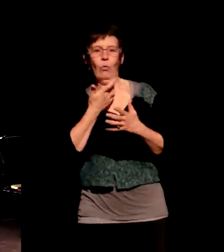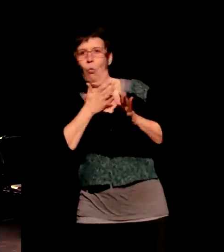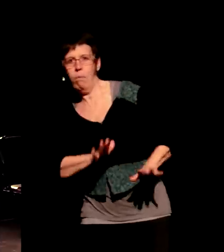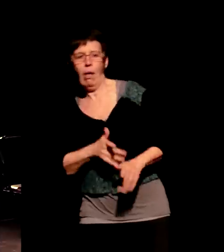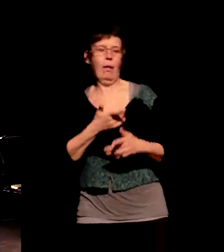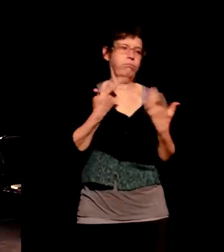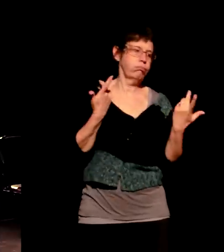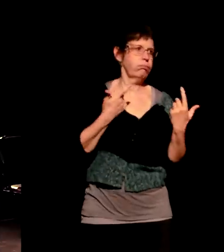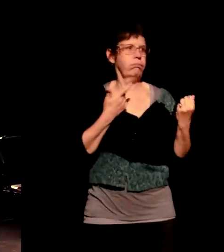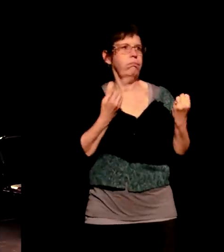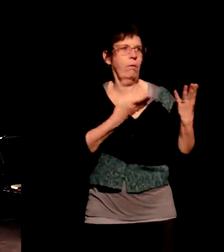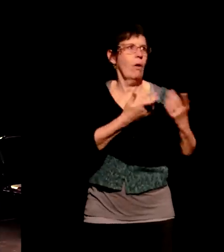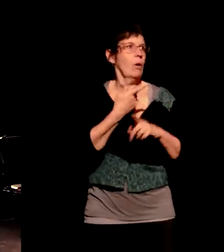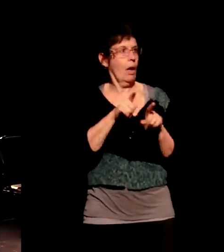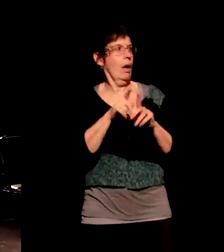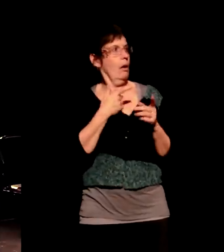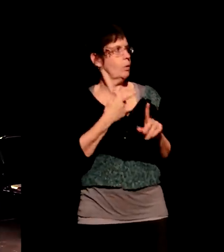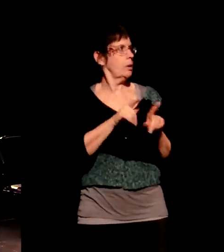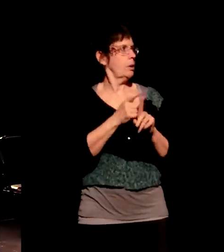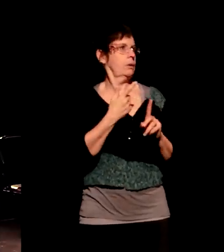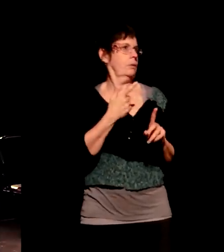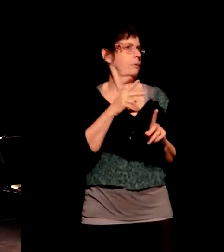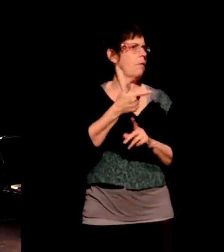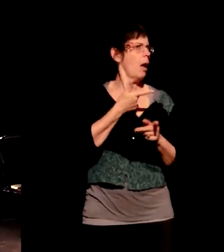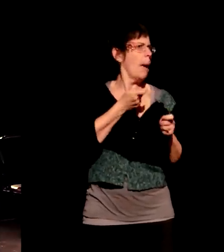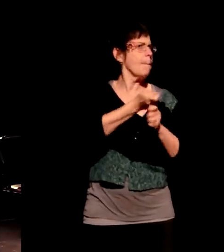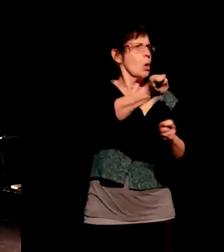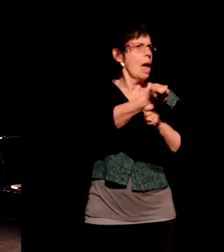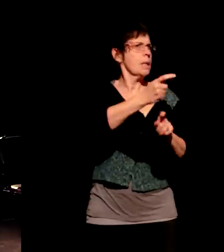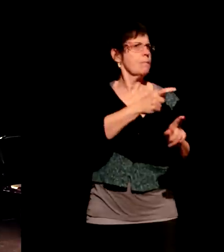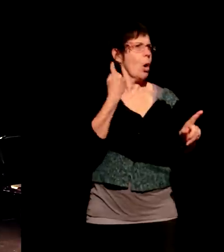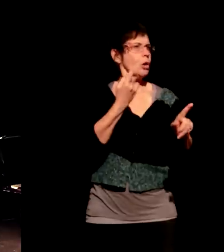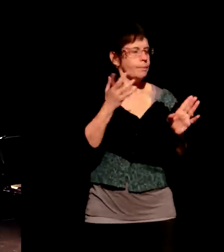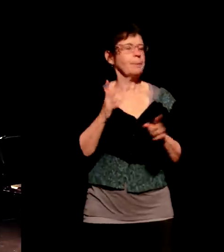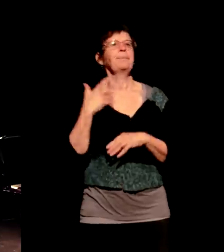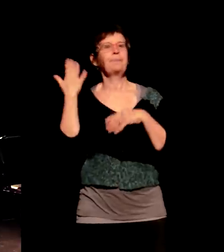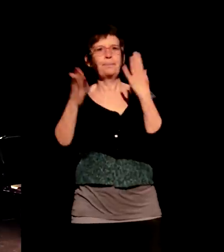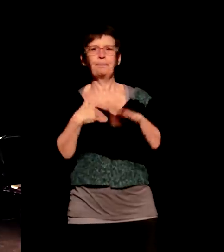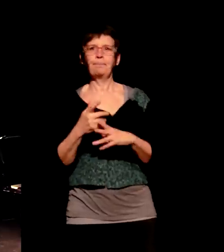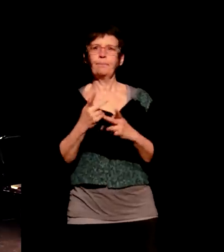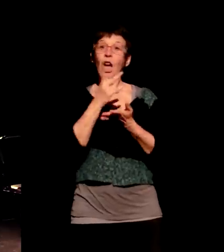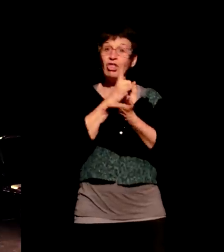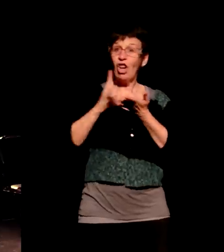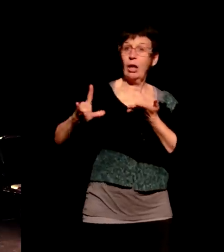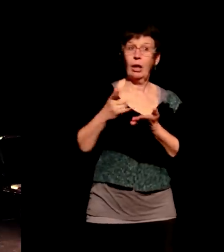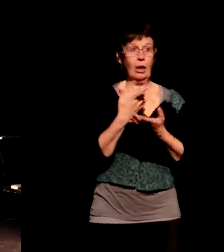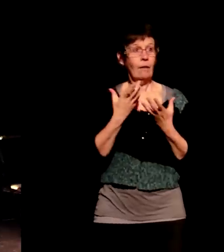etc. Et Charlie Hebdo, en grand défenseur de la liberté d'expression, propose de republier ces caricatures ainsi